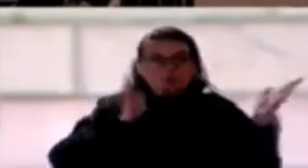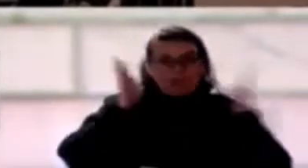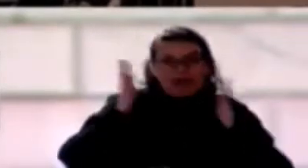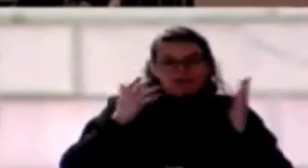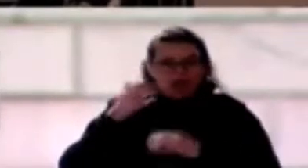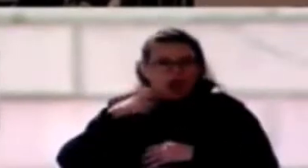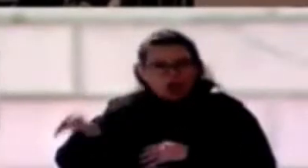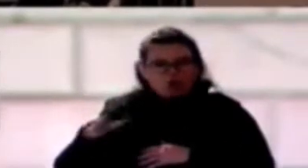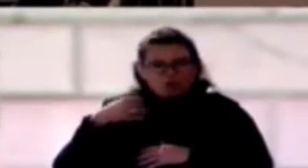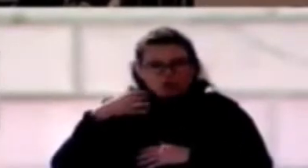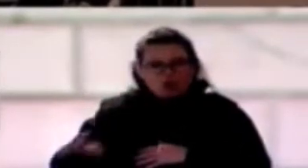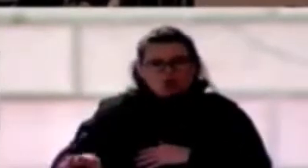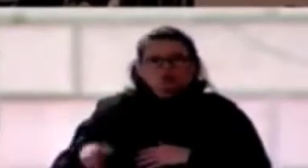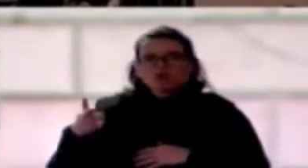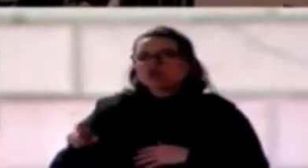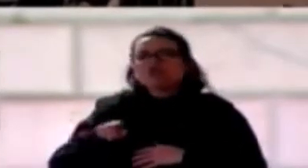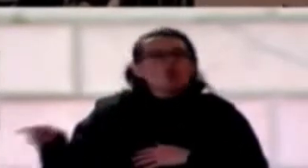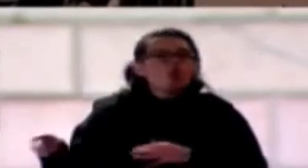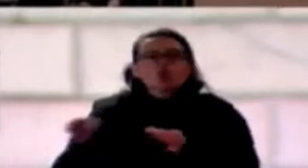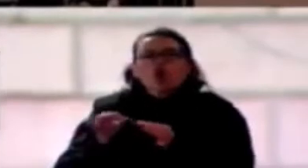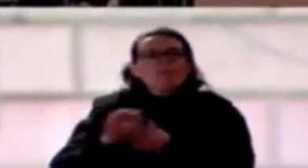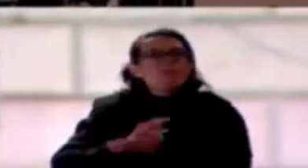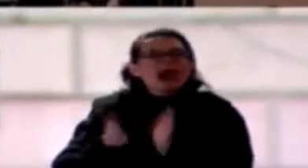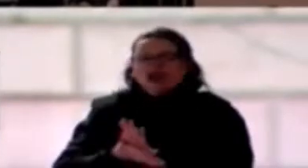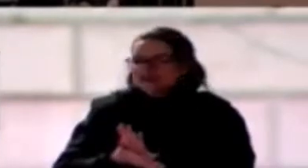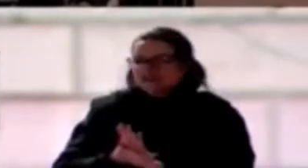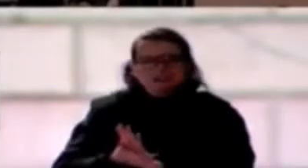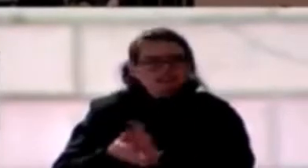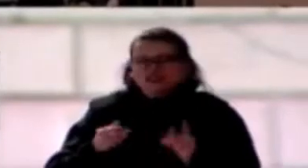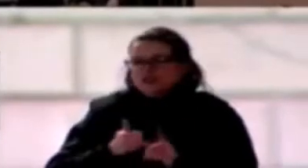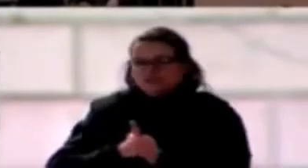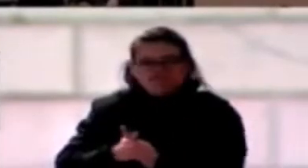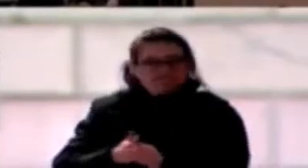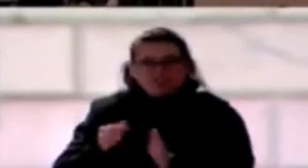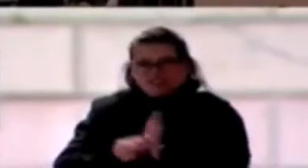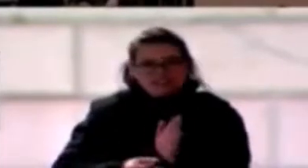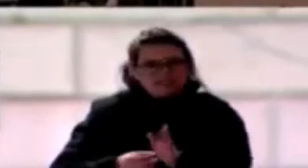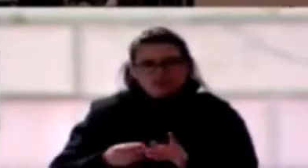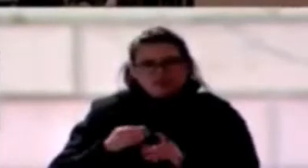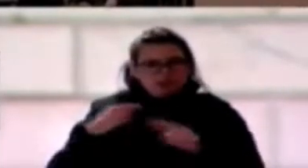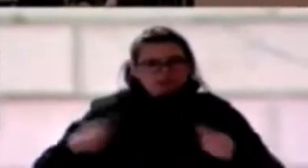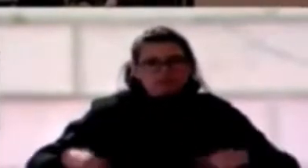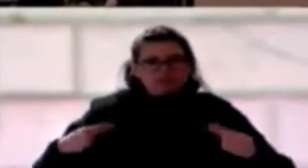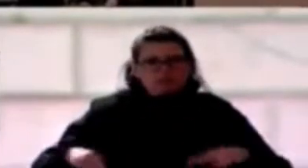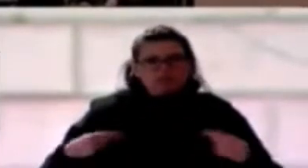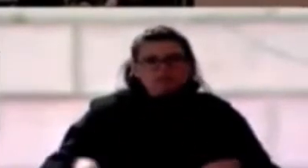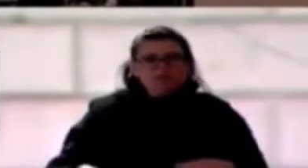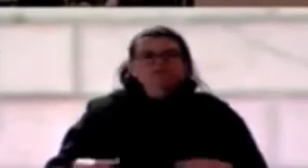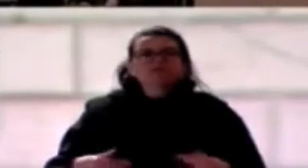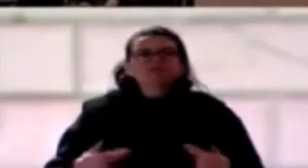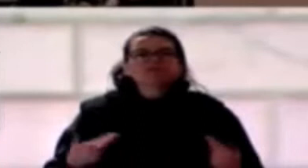che evidentemente erano stati stipulati, se poi non erano stati rispettati, ha sacrificato la vita